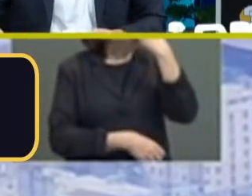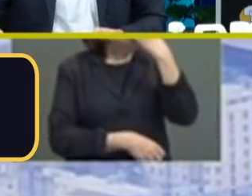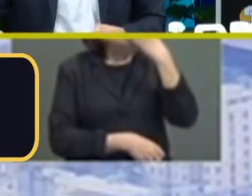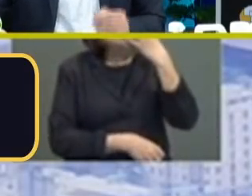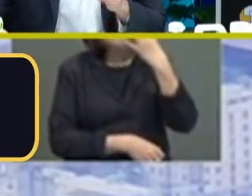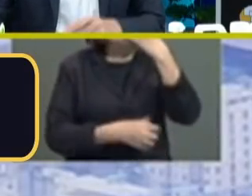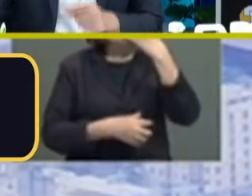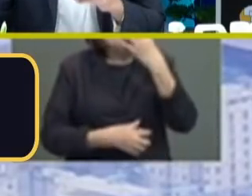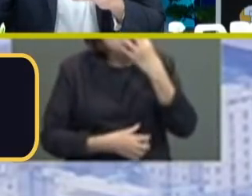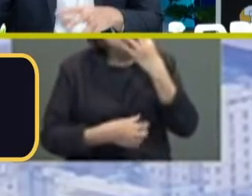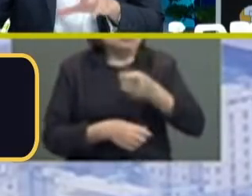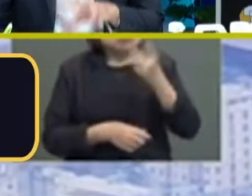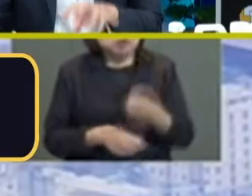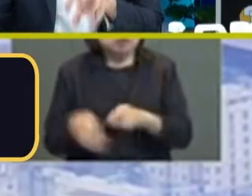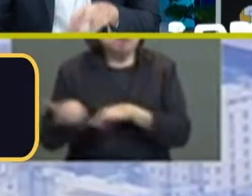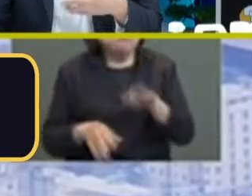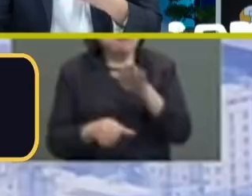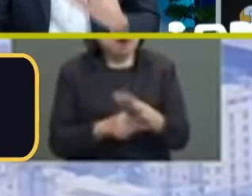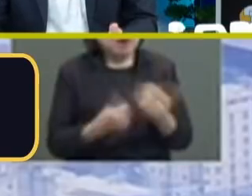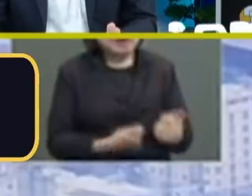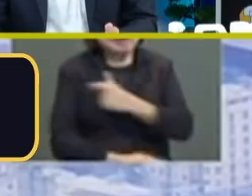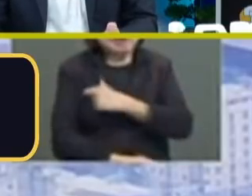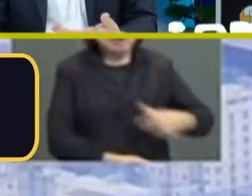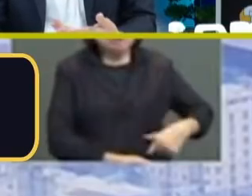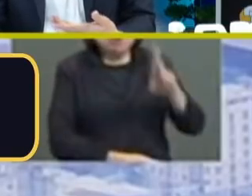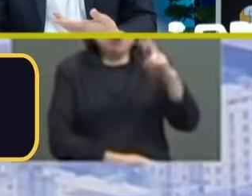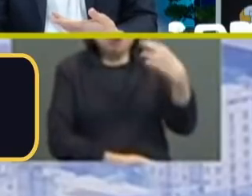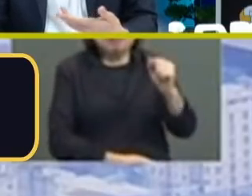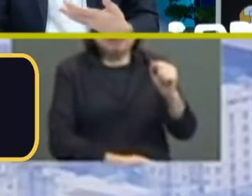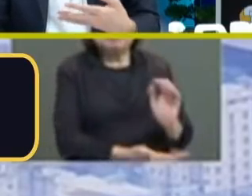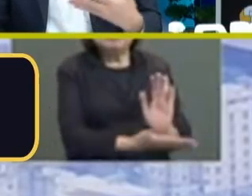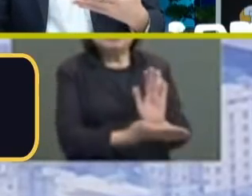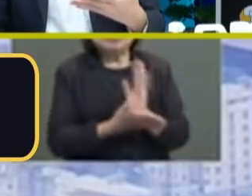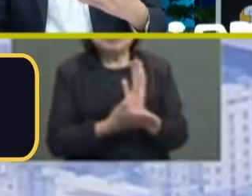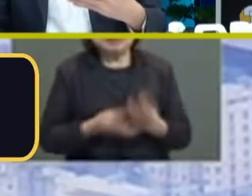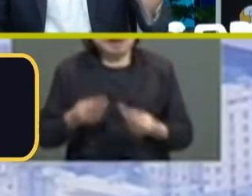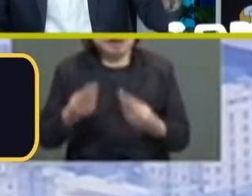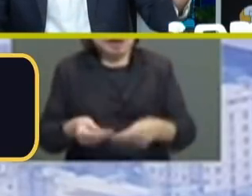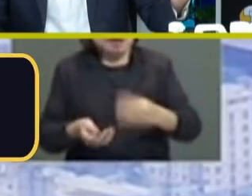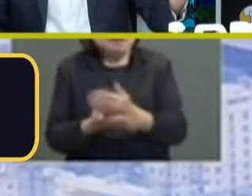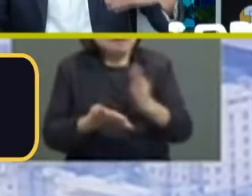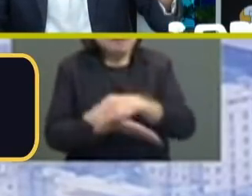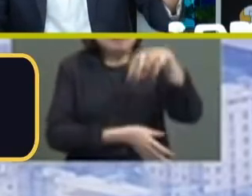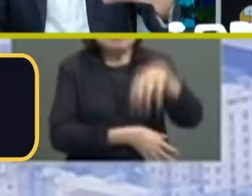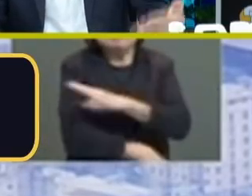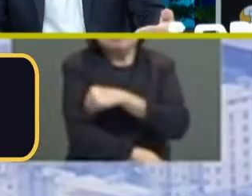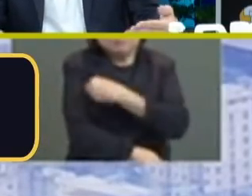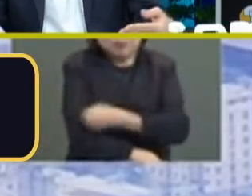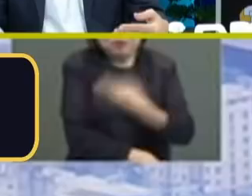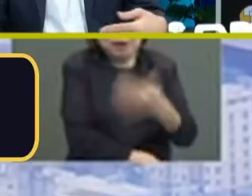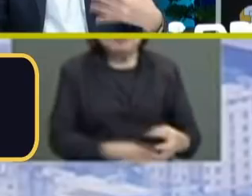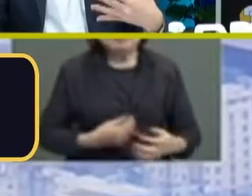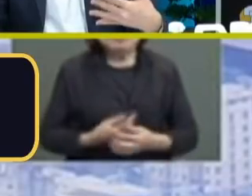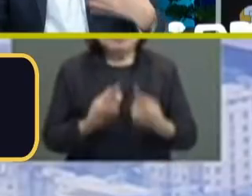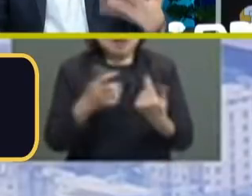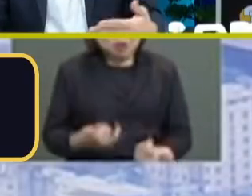ติมขึ้นว่าของไทยนั้นเกณฑ์การตรวจเนี่ยเป็นอย่างไรบ้างเพราะว่าก็มีข่าวว่าไทยเนี่ยเกณฑ์เนี่ยมันตั้งไว้สูงเหลือเกินกว่าจะไปตรวจได้ก็ยาก